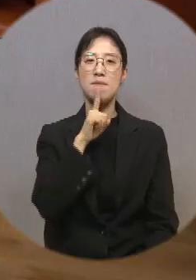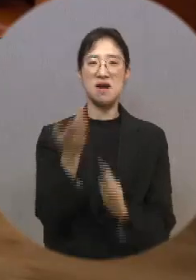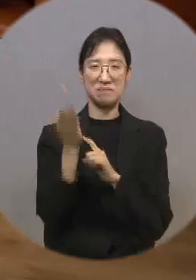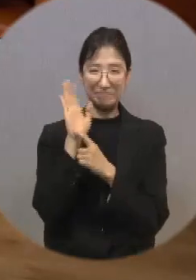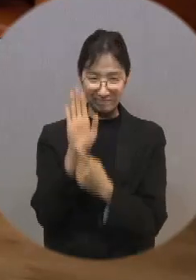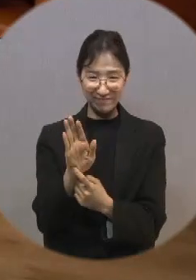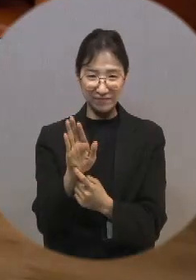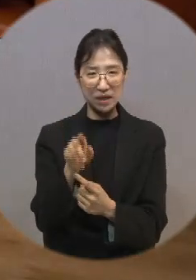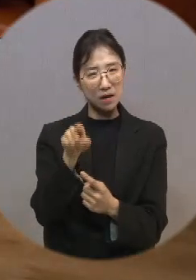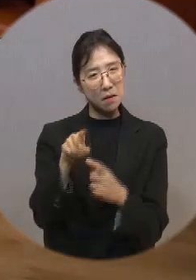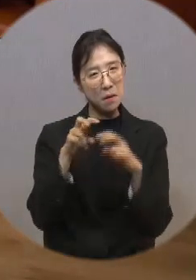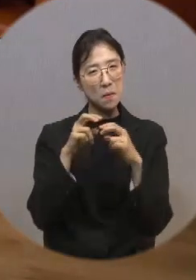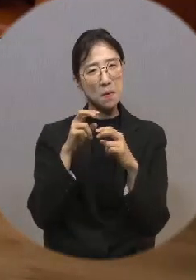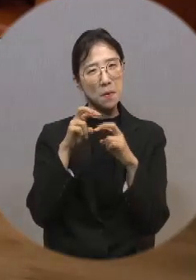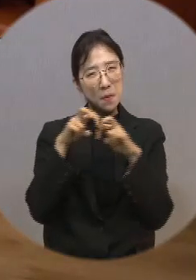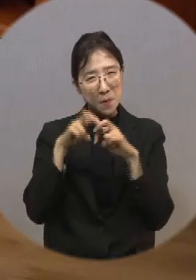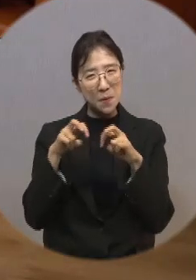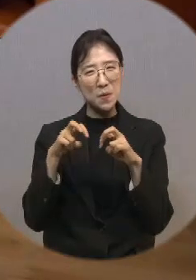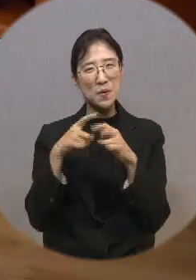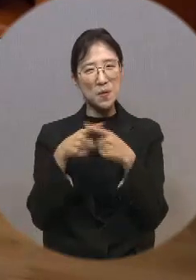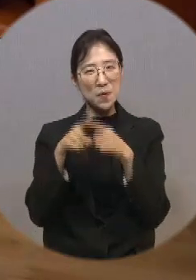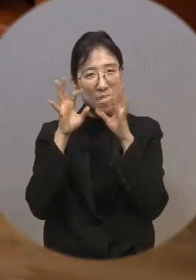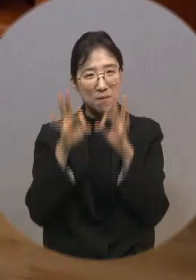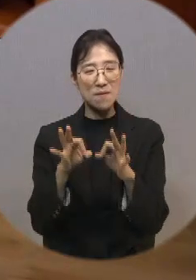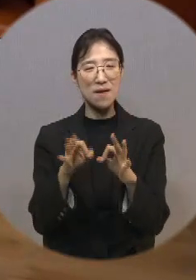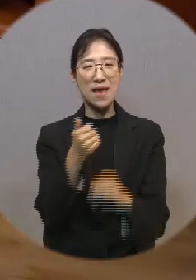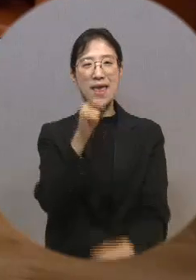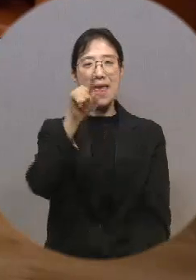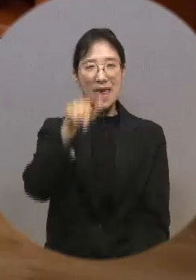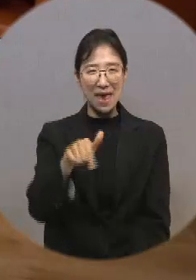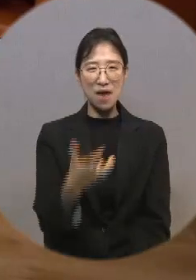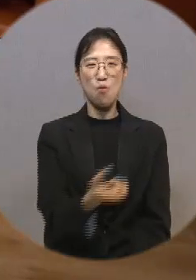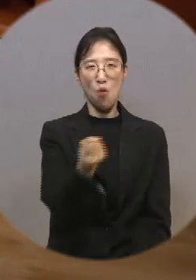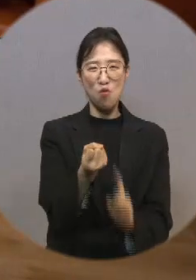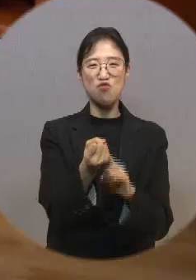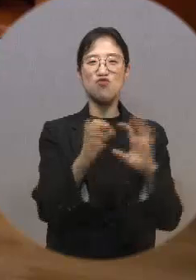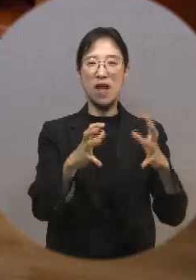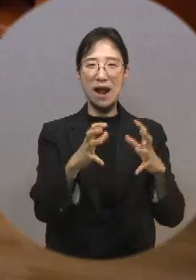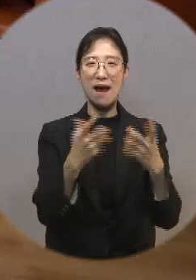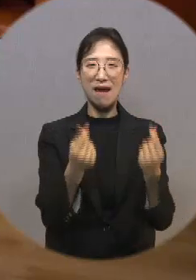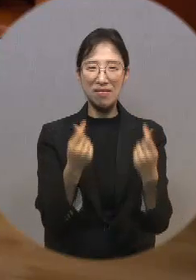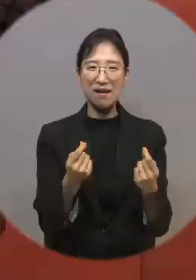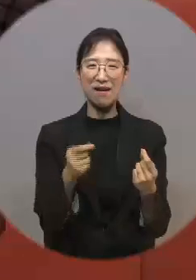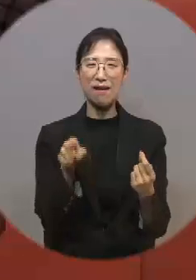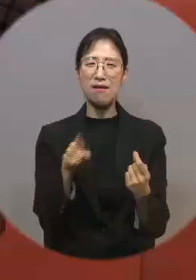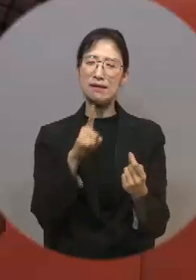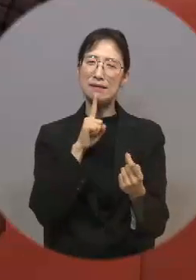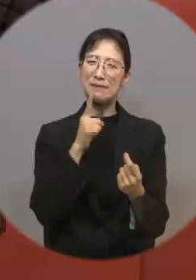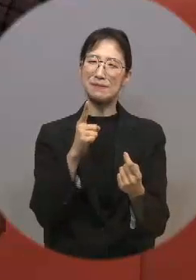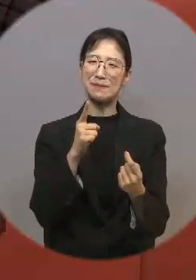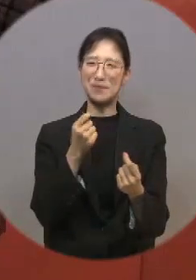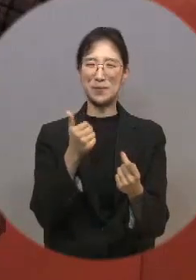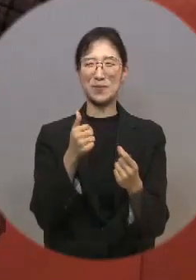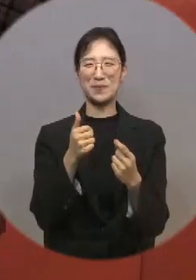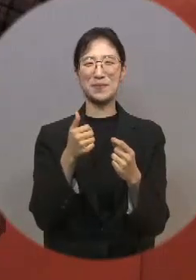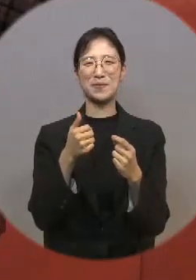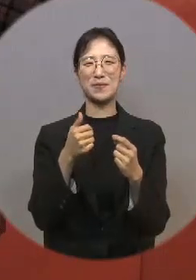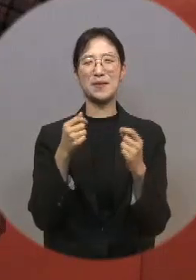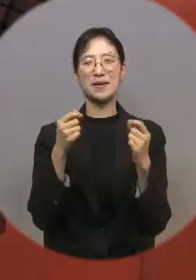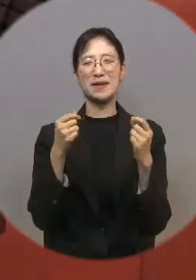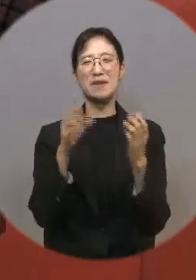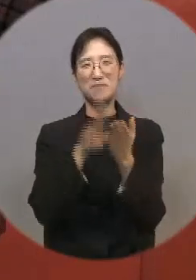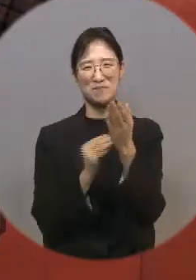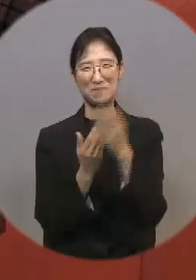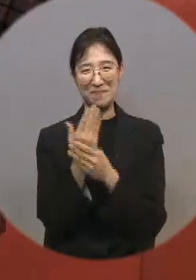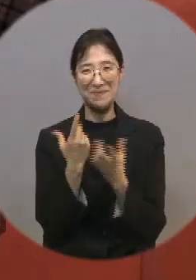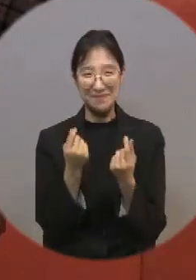저희가 해석을 할 때 핵 보유국으로 해석을 하면서 좀 해프닝이 있기도 했었는데 저희가 트럼프가 북한을 어떻게 보는지에 대해서는